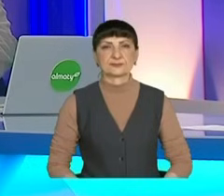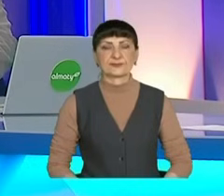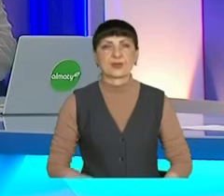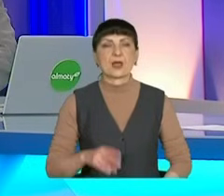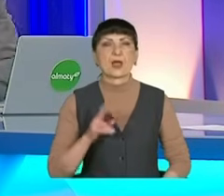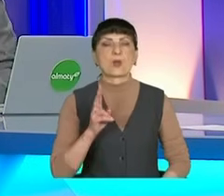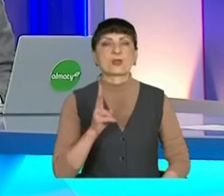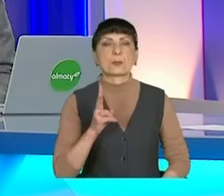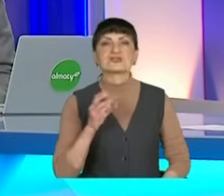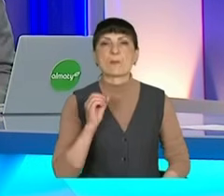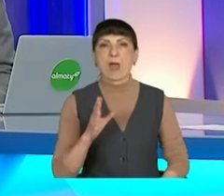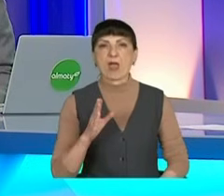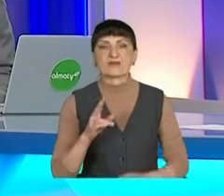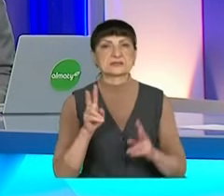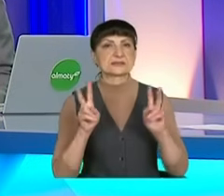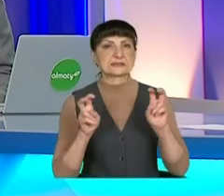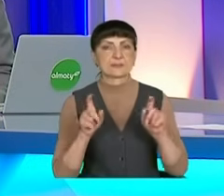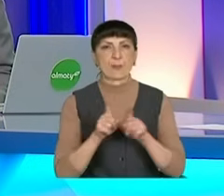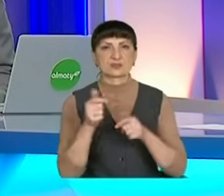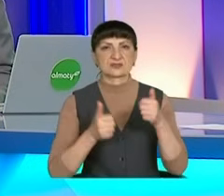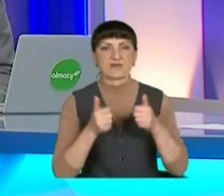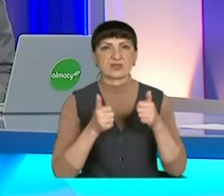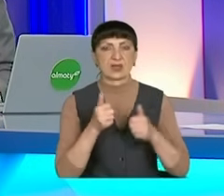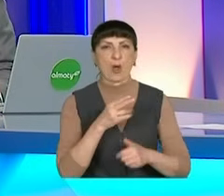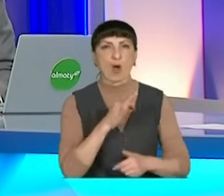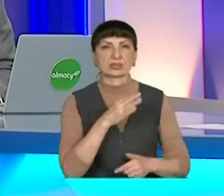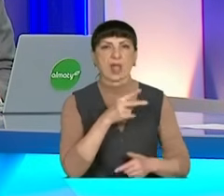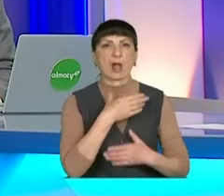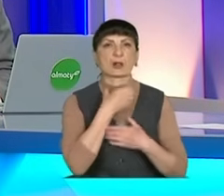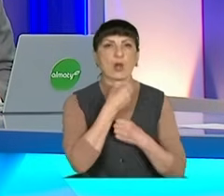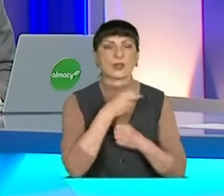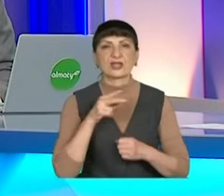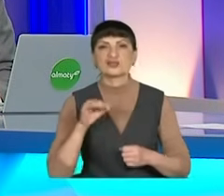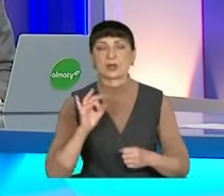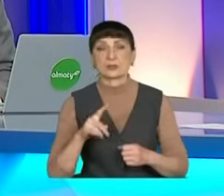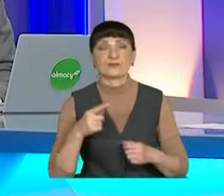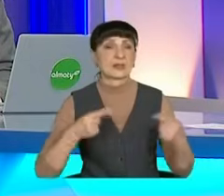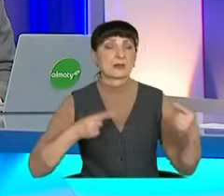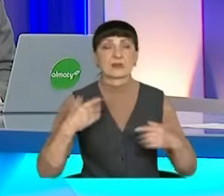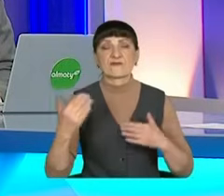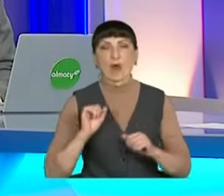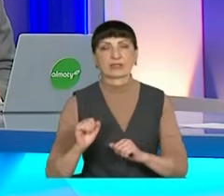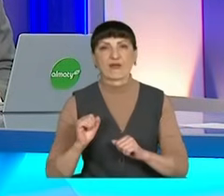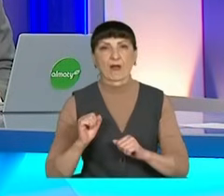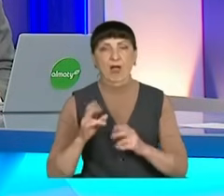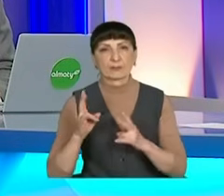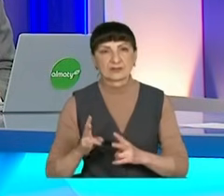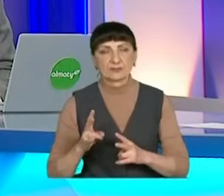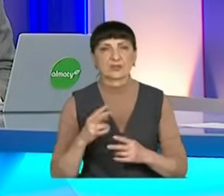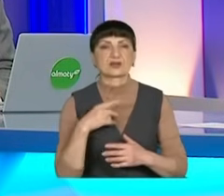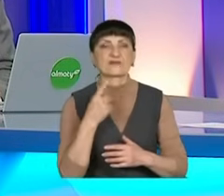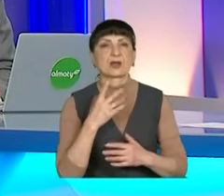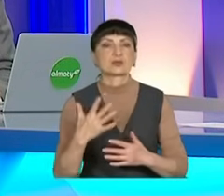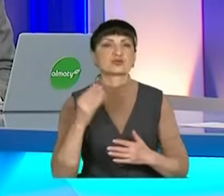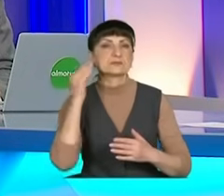Куандыка Бишимбаева сравнили с Отелло и Чикатило. Во время судебных прений адвокаты потерпевшего привели свои доводы касательно